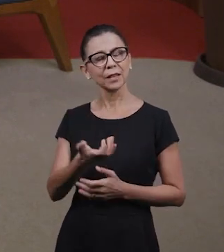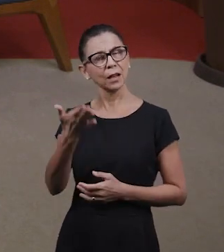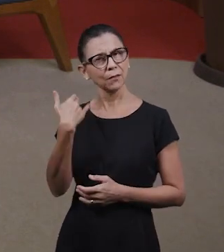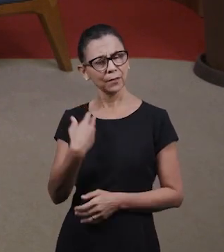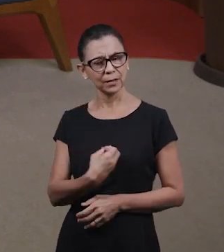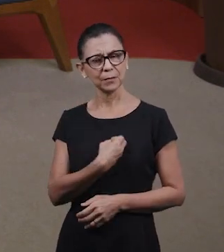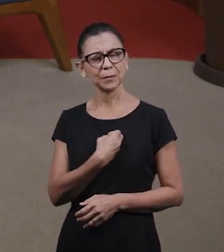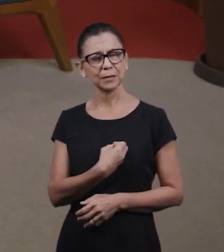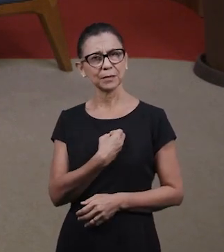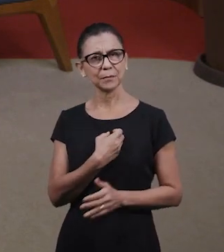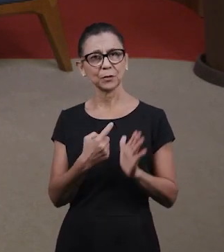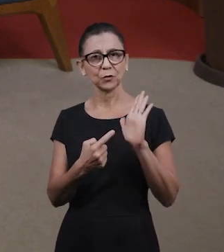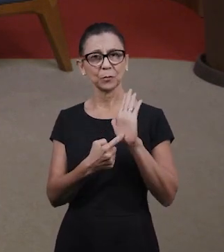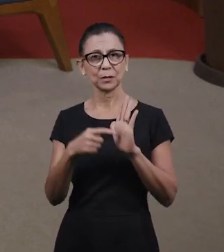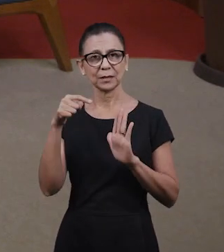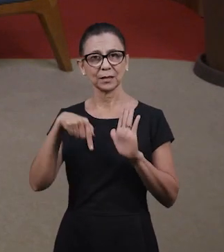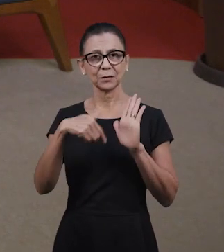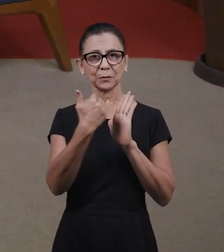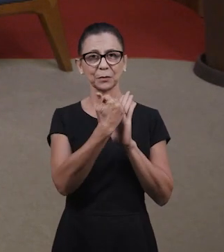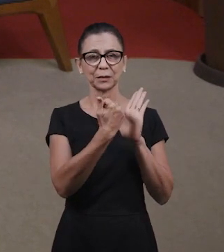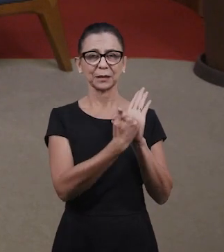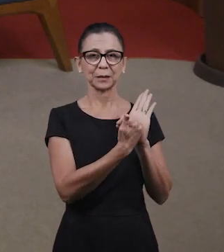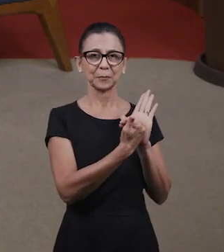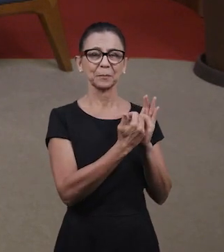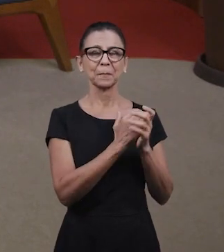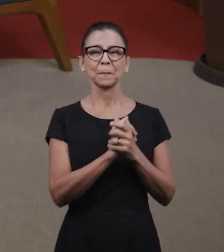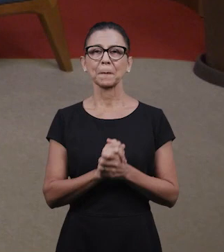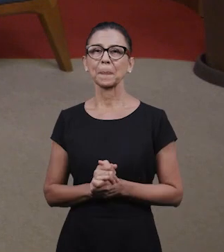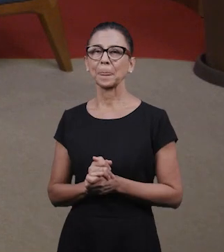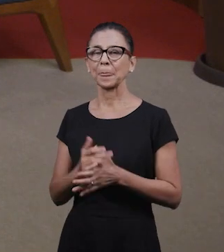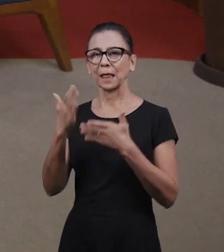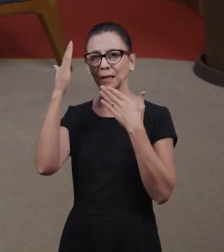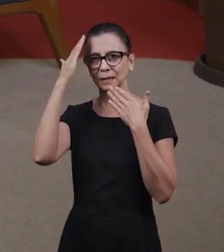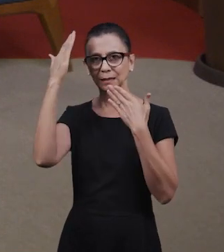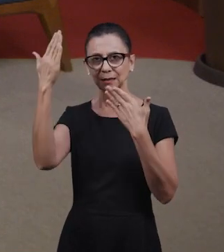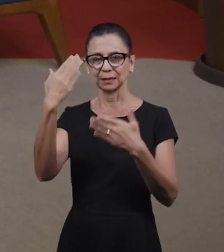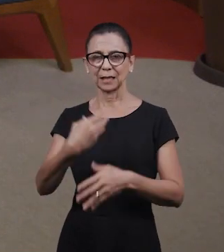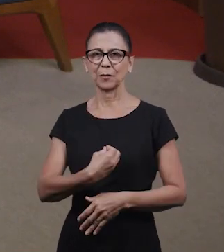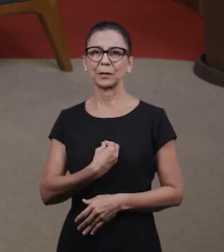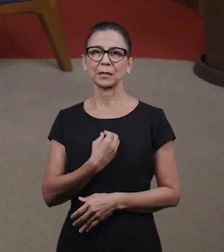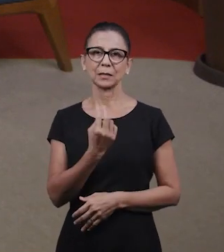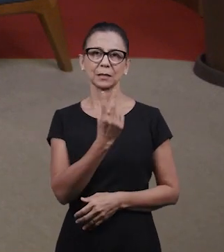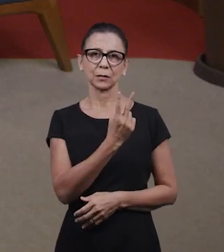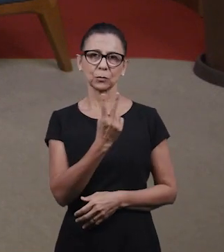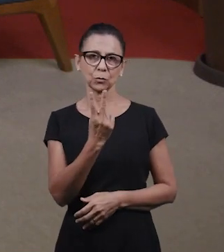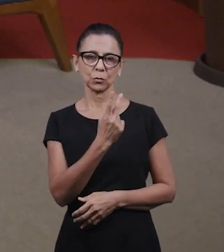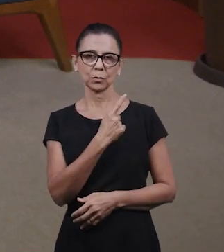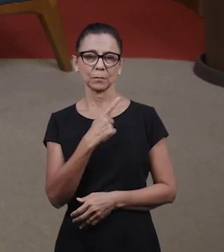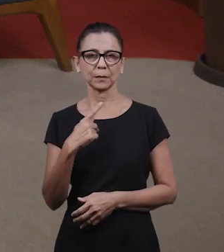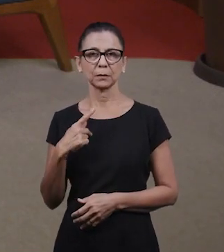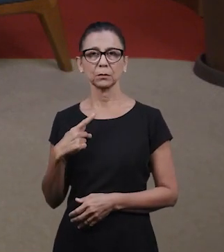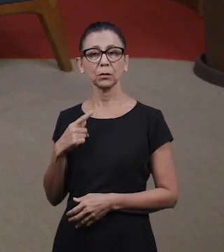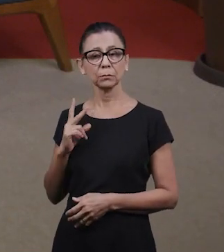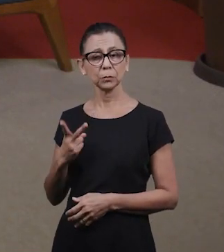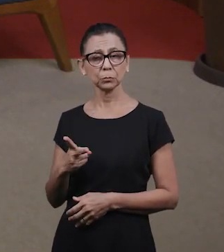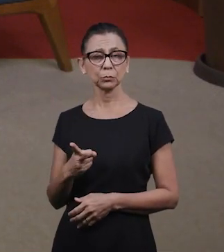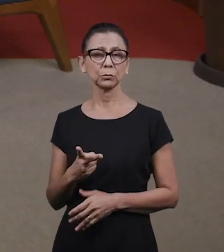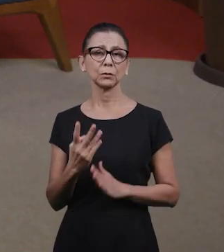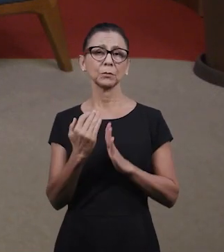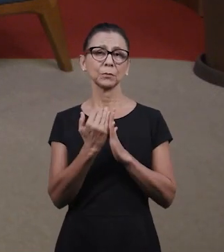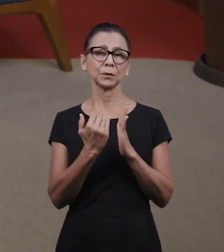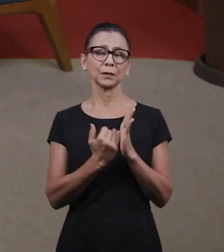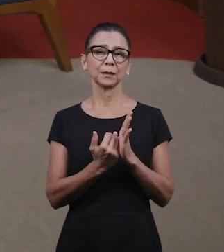allons montrer ici dans le programme. Vous remerciez la présence de vous deux ici. Nous allons continuer avec